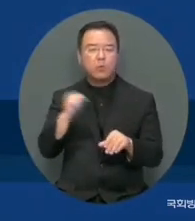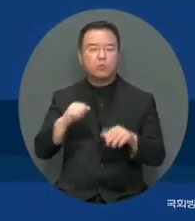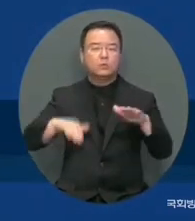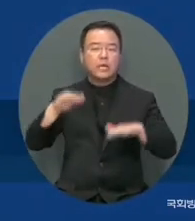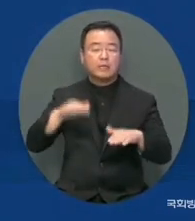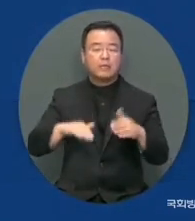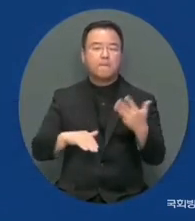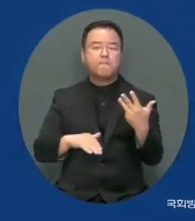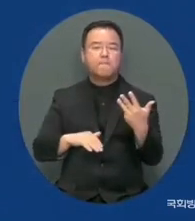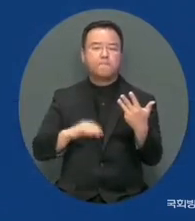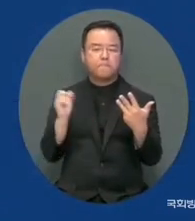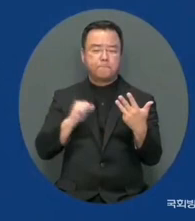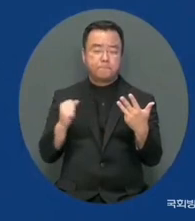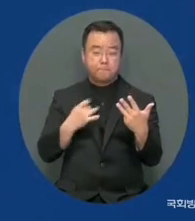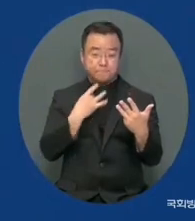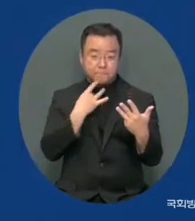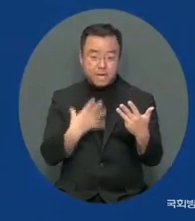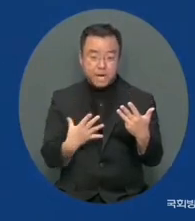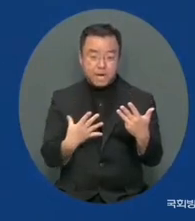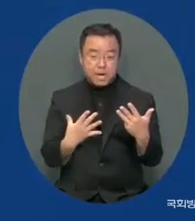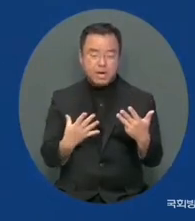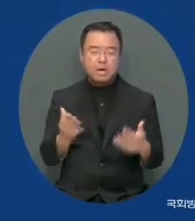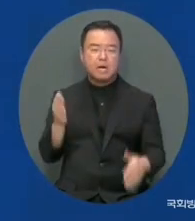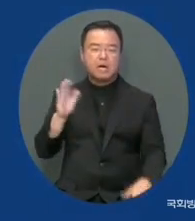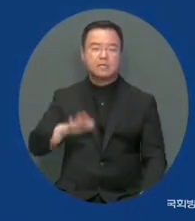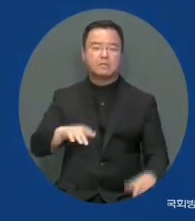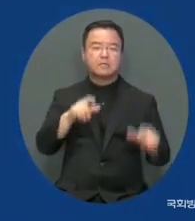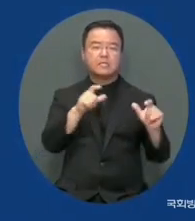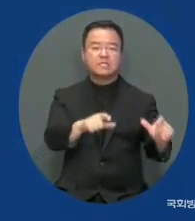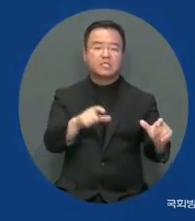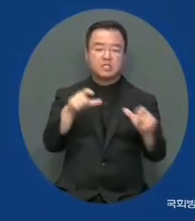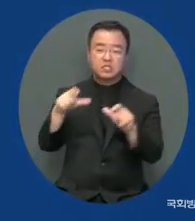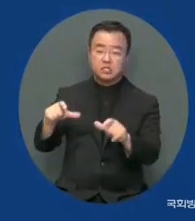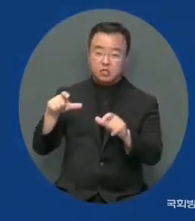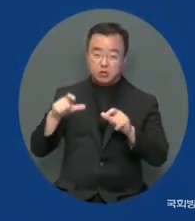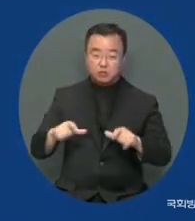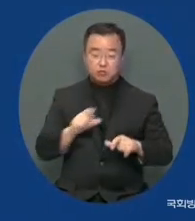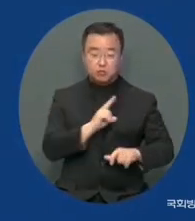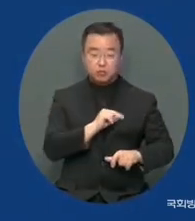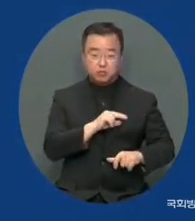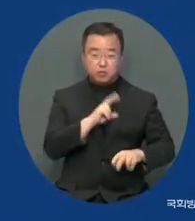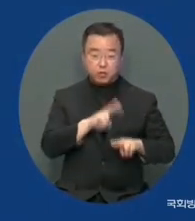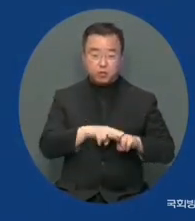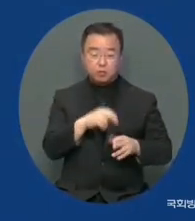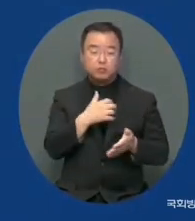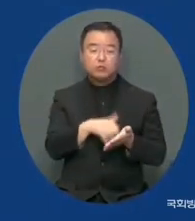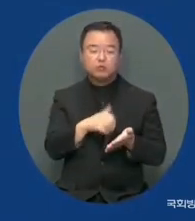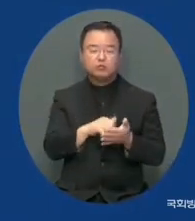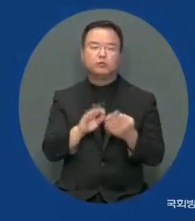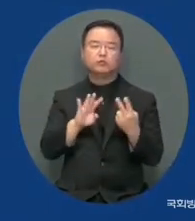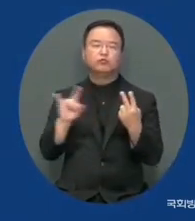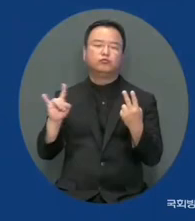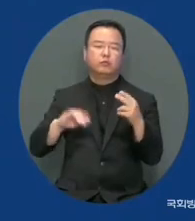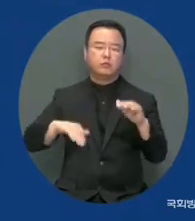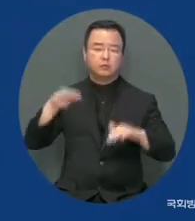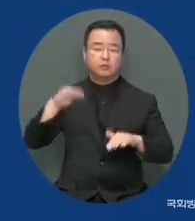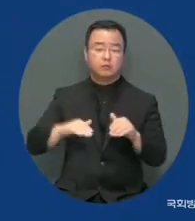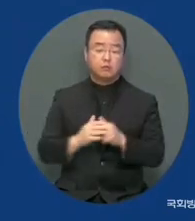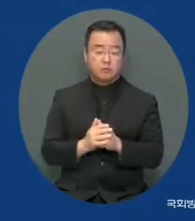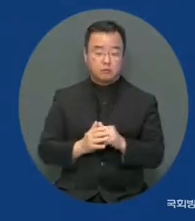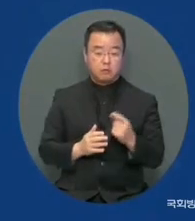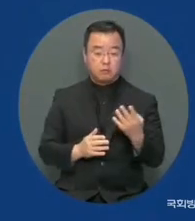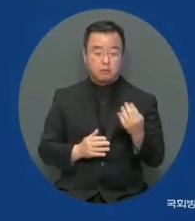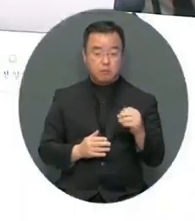불과했습니다. 그러나 지역구 의석 차이는 두 배 가까이 벌어졌습니다. 몇백 표 차이로